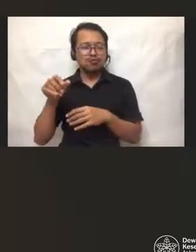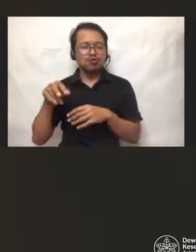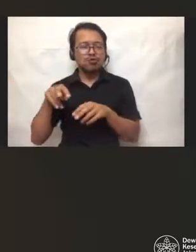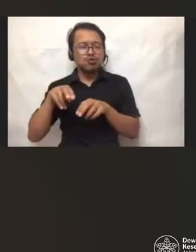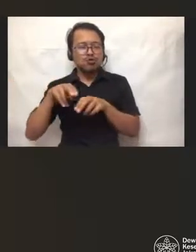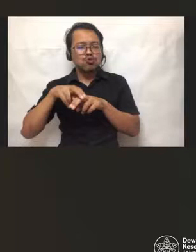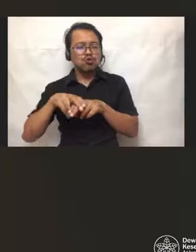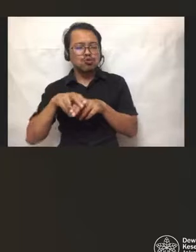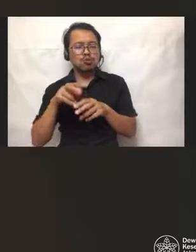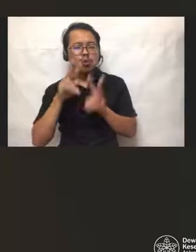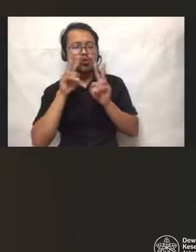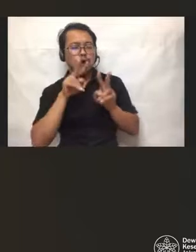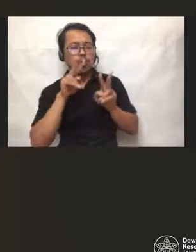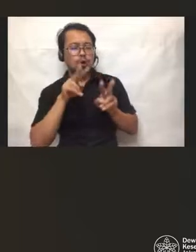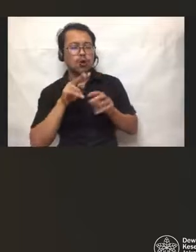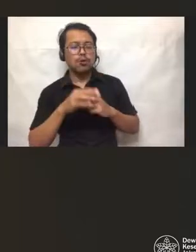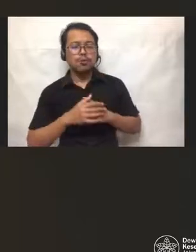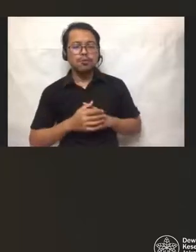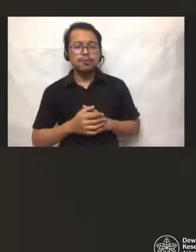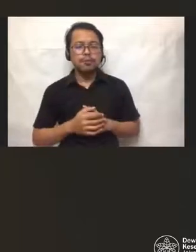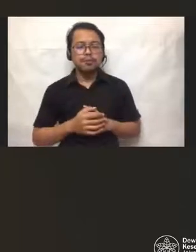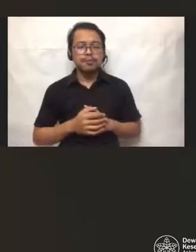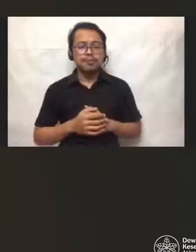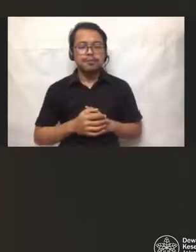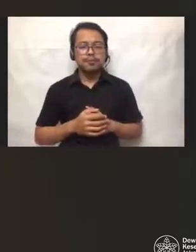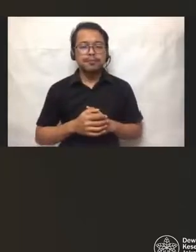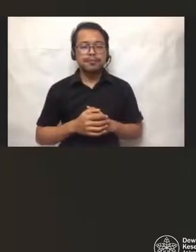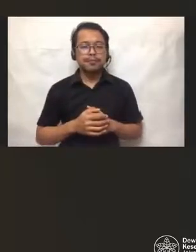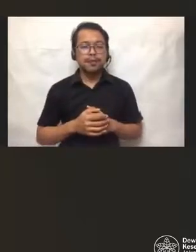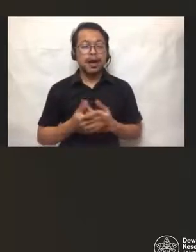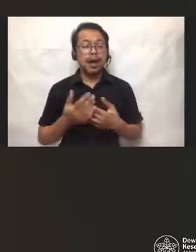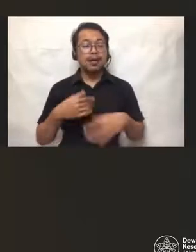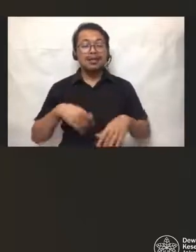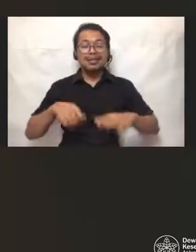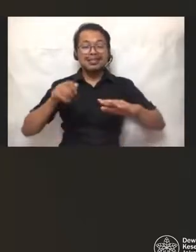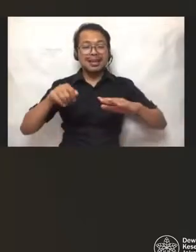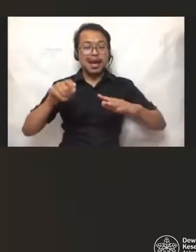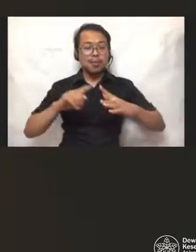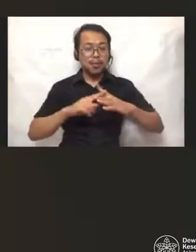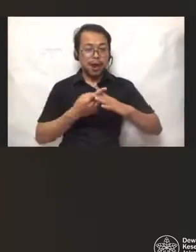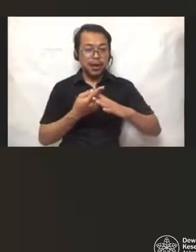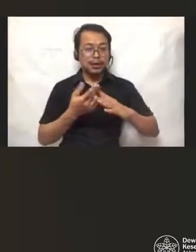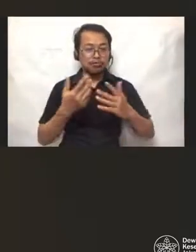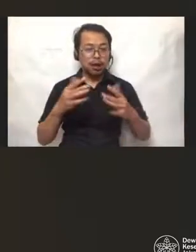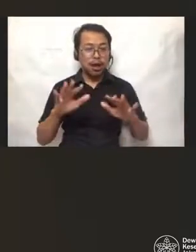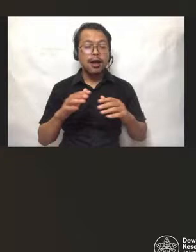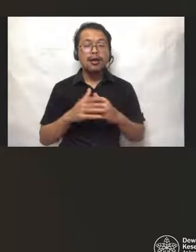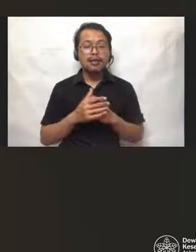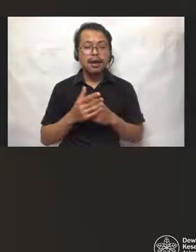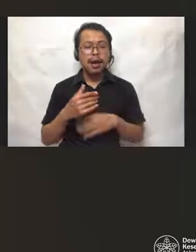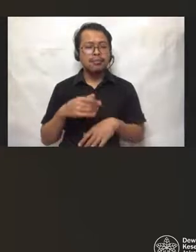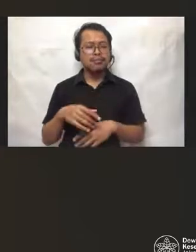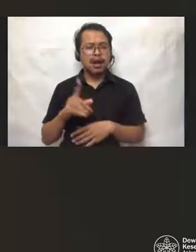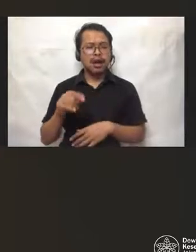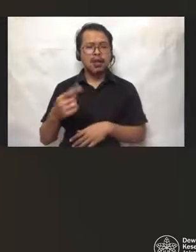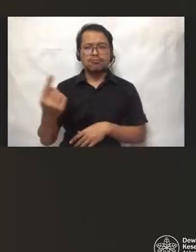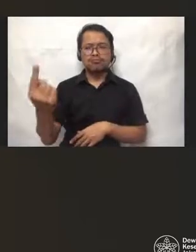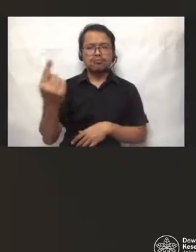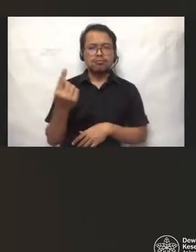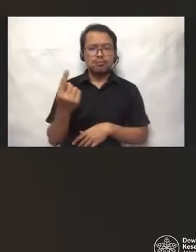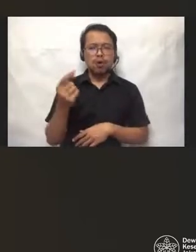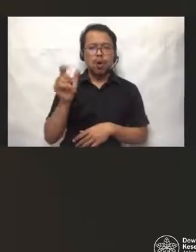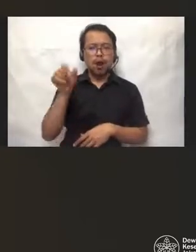pengunjung. Sesaat setelah persidangan dibuka oleh majelis hakim, Tiba-tiba seorang yang berseragam